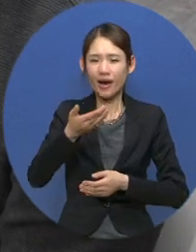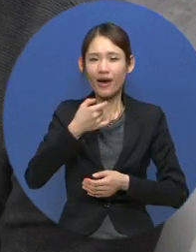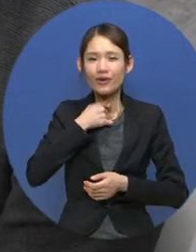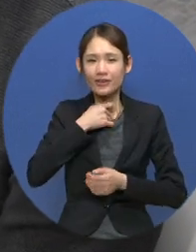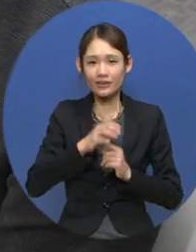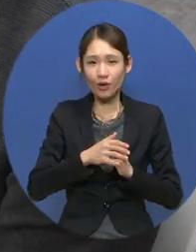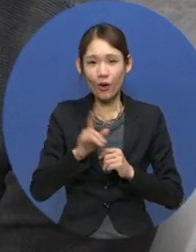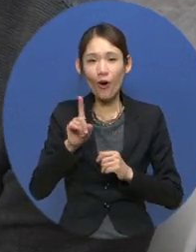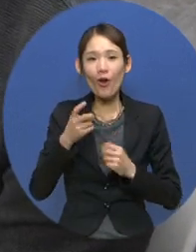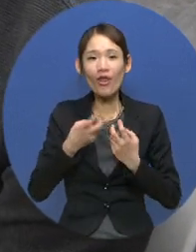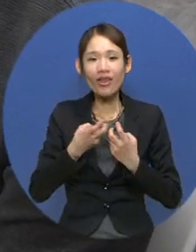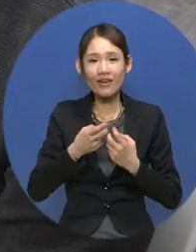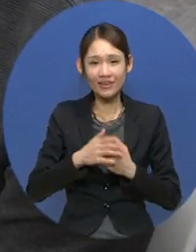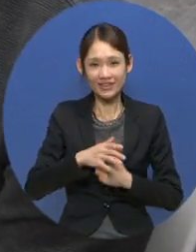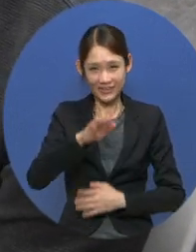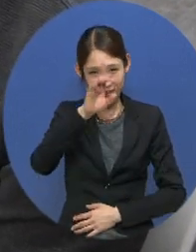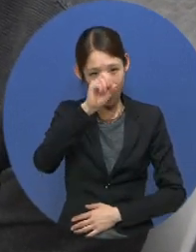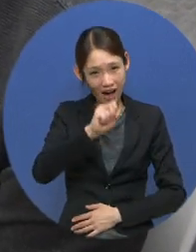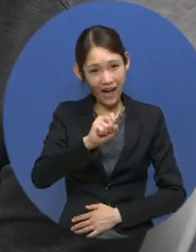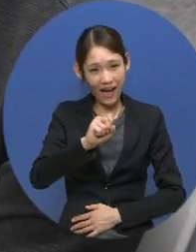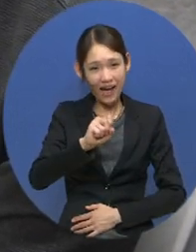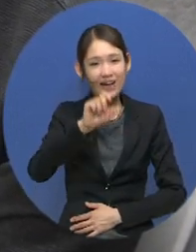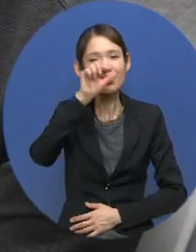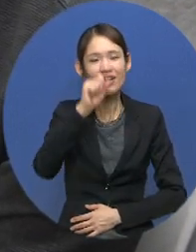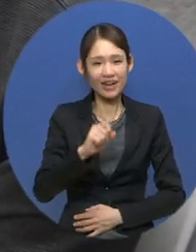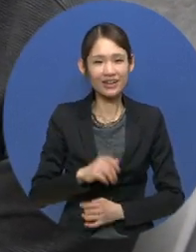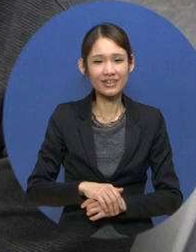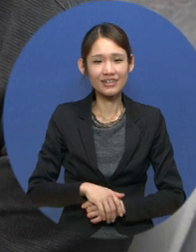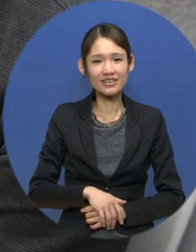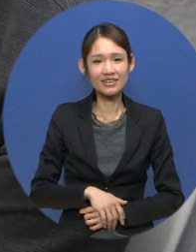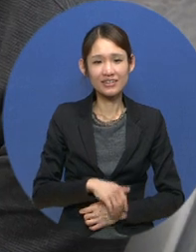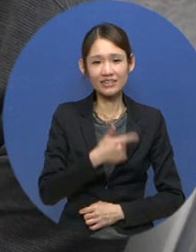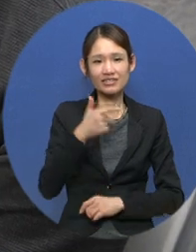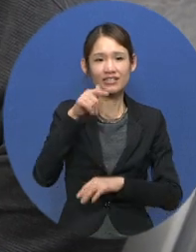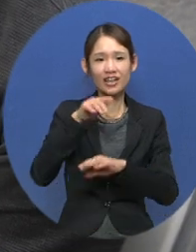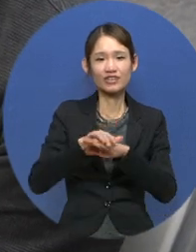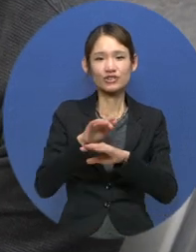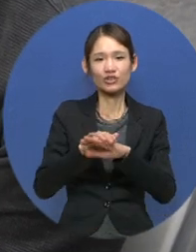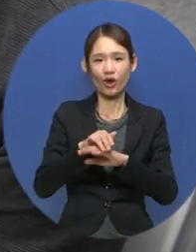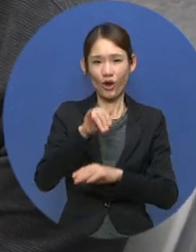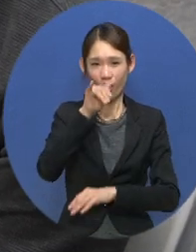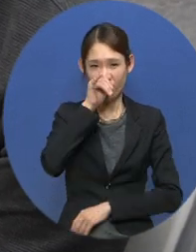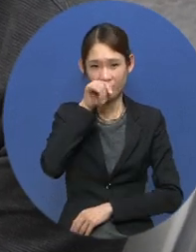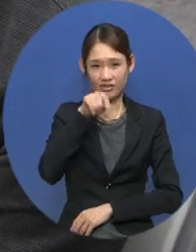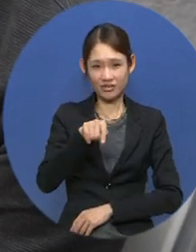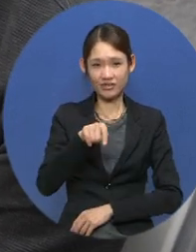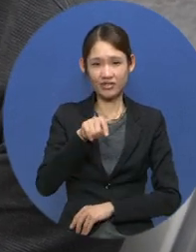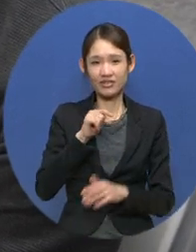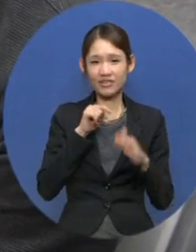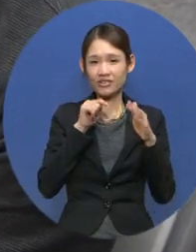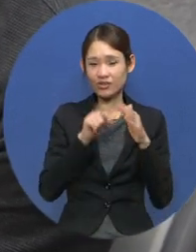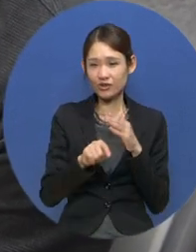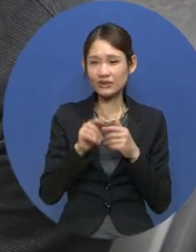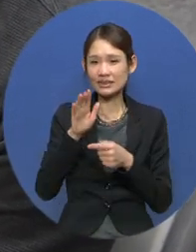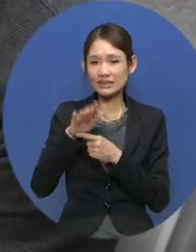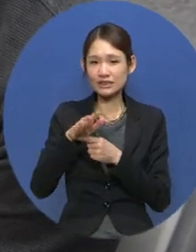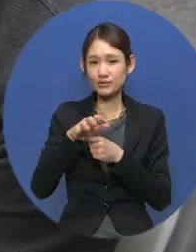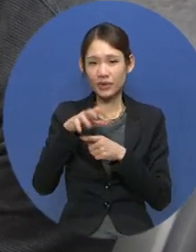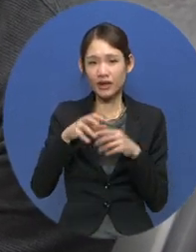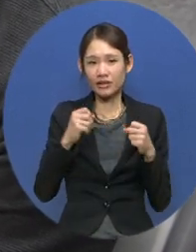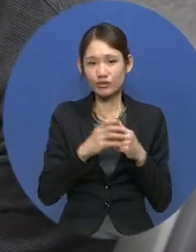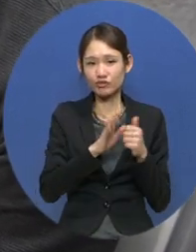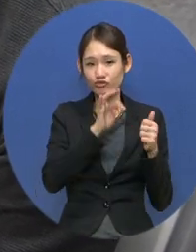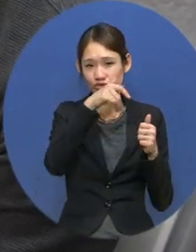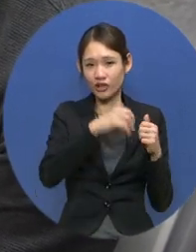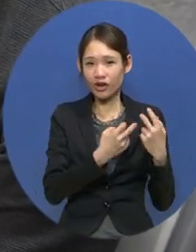네. 어때? 좋아요. 대신 대전에 제 방에 있을 때 우철이 형